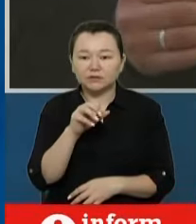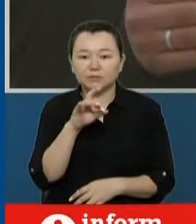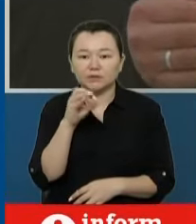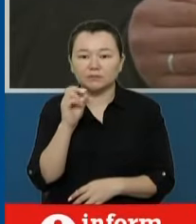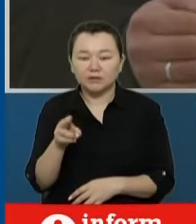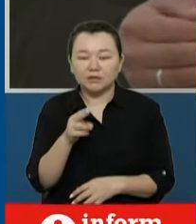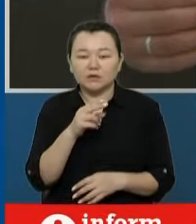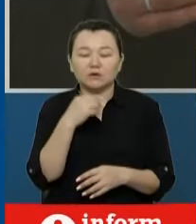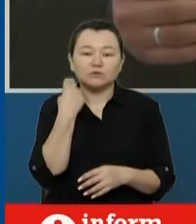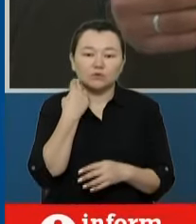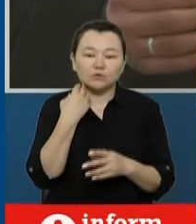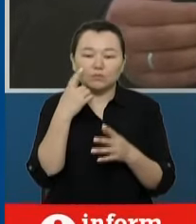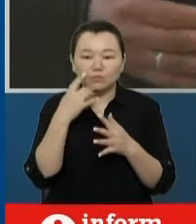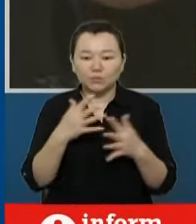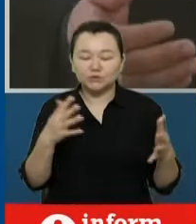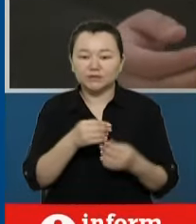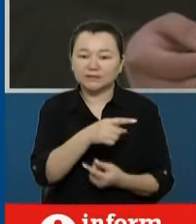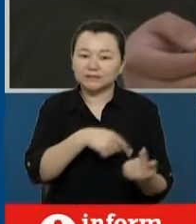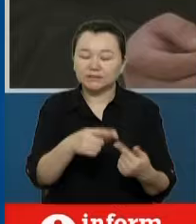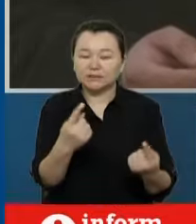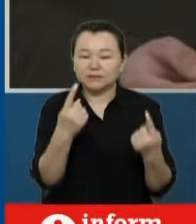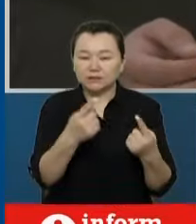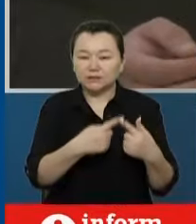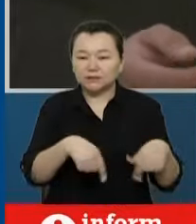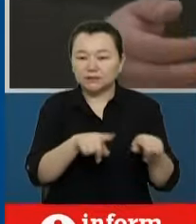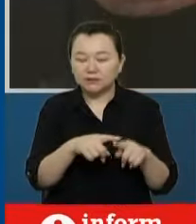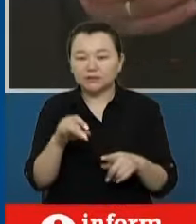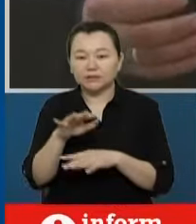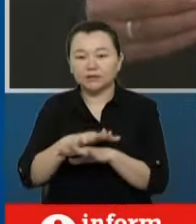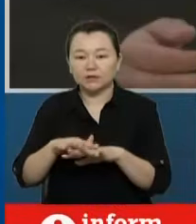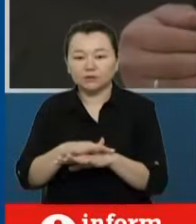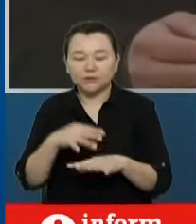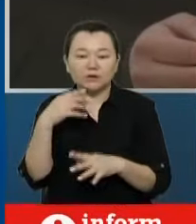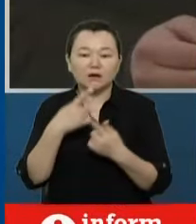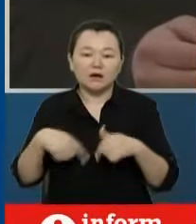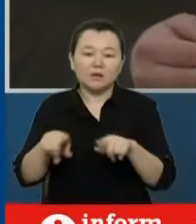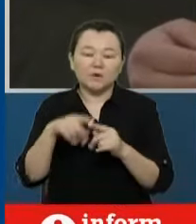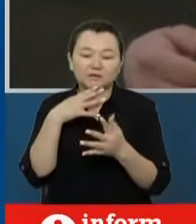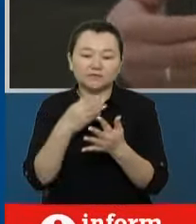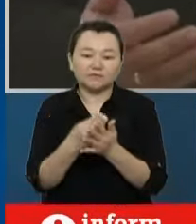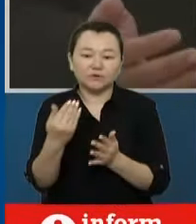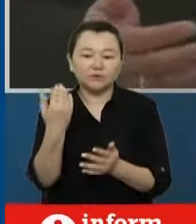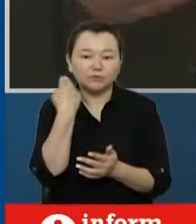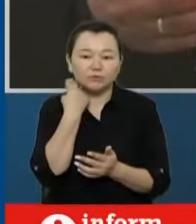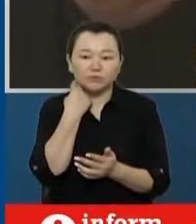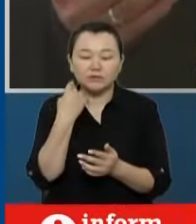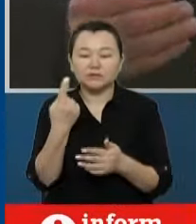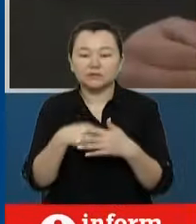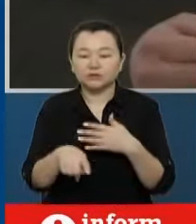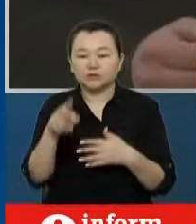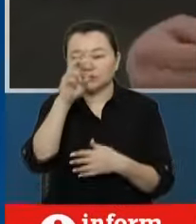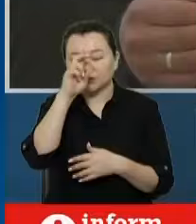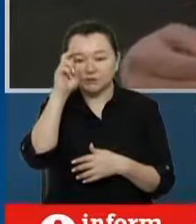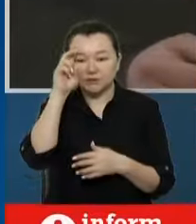борыштың басым бөлігі коммерциялық қарыз, яғни алпауыт кәсіпорындар мен халықаралық компаниялардың берешегі болып отыр. Сәйкесінше ел